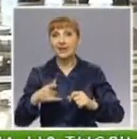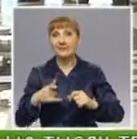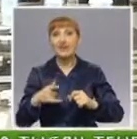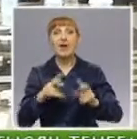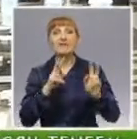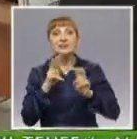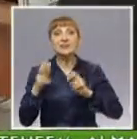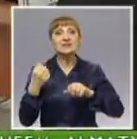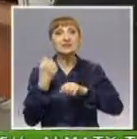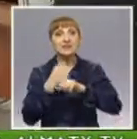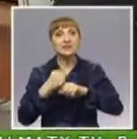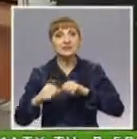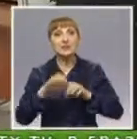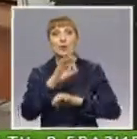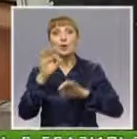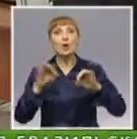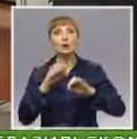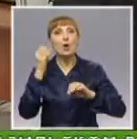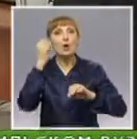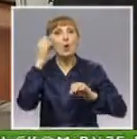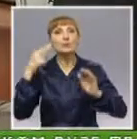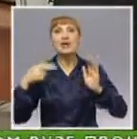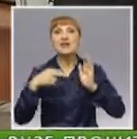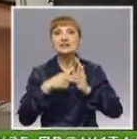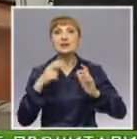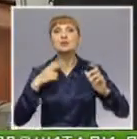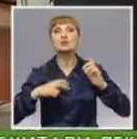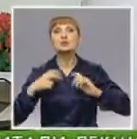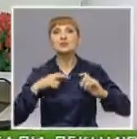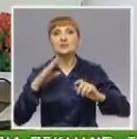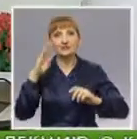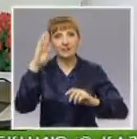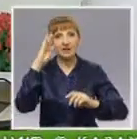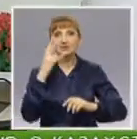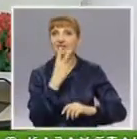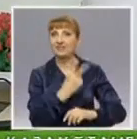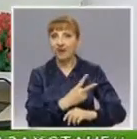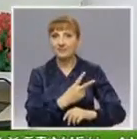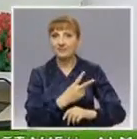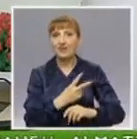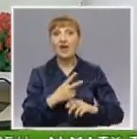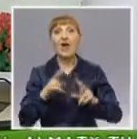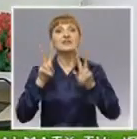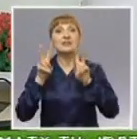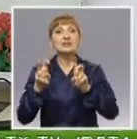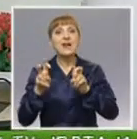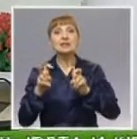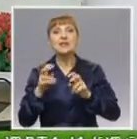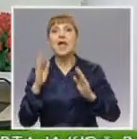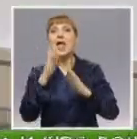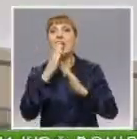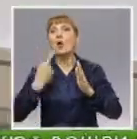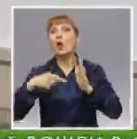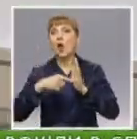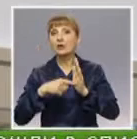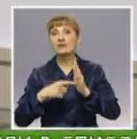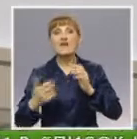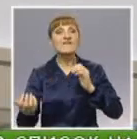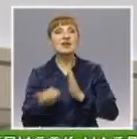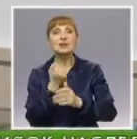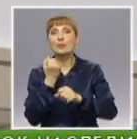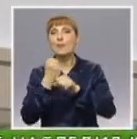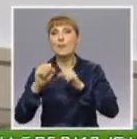Technology победителем признан проект «Умная розетка» студентов Санжара Мырзагалыма и Куаныша Идрисова. В номинации «Эко-город» выиграл проект